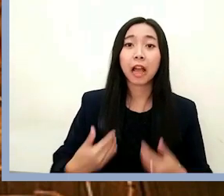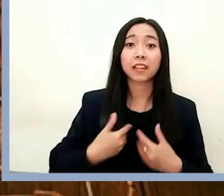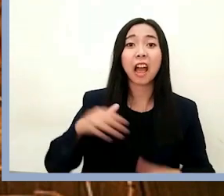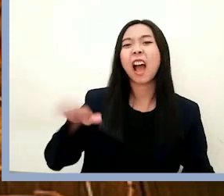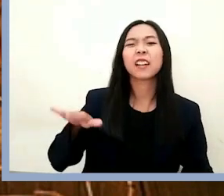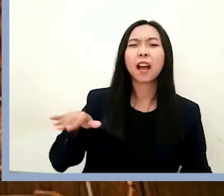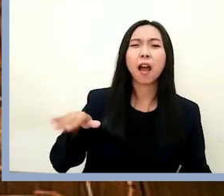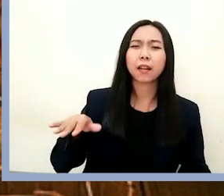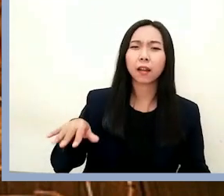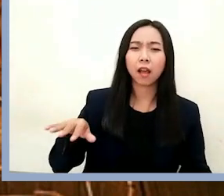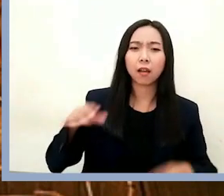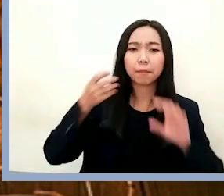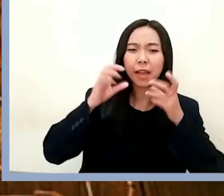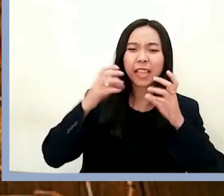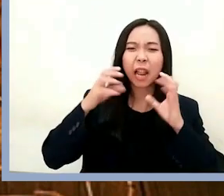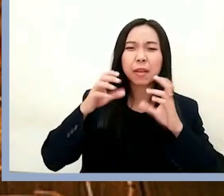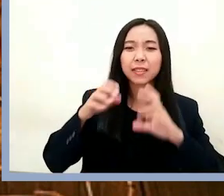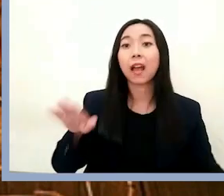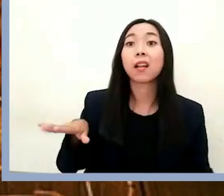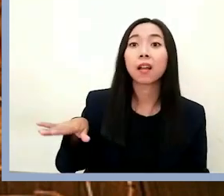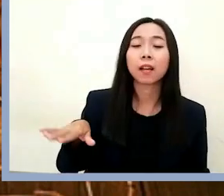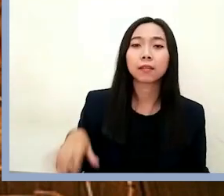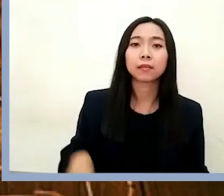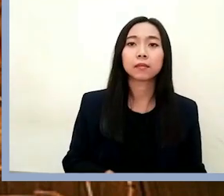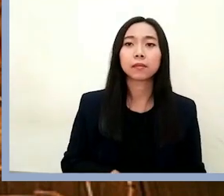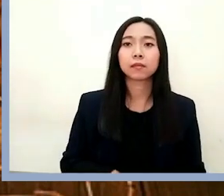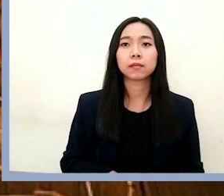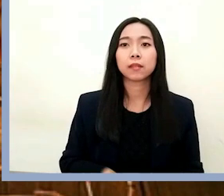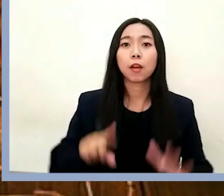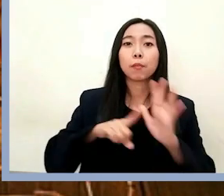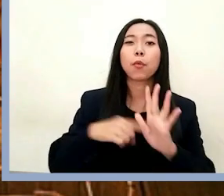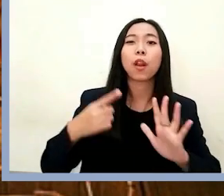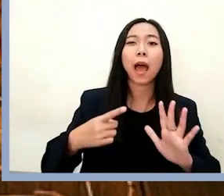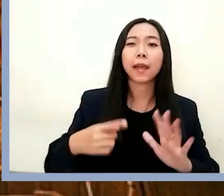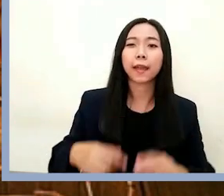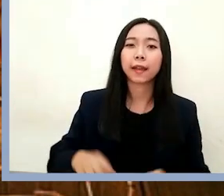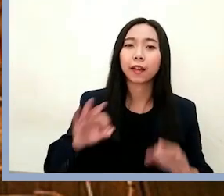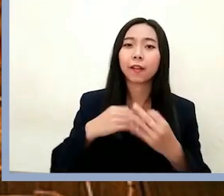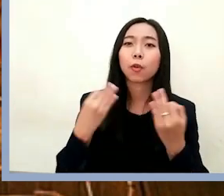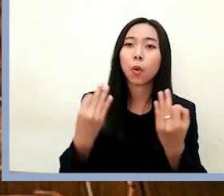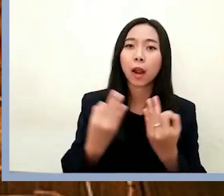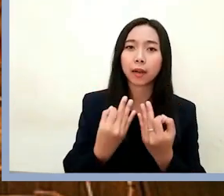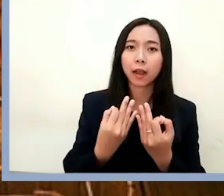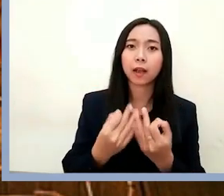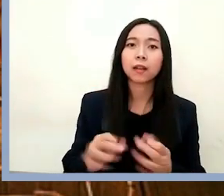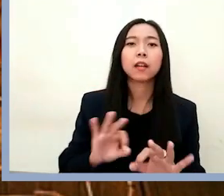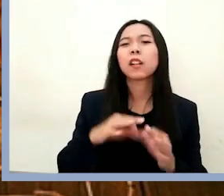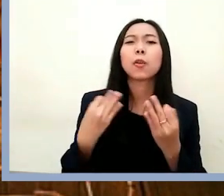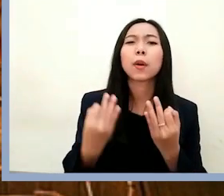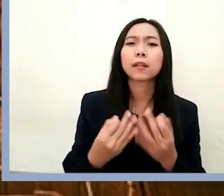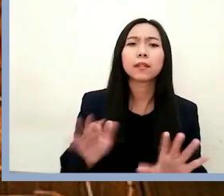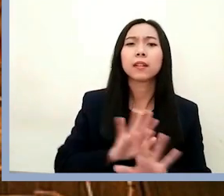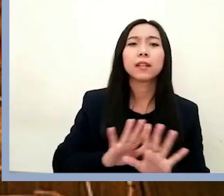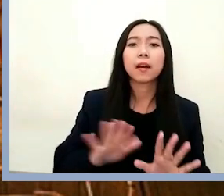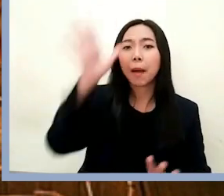asosial yang kriminal itu ternyata latar belakangnya adalah apa karena mereka tidak mengalami sapaan yang hangat dari